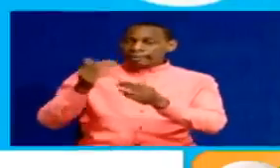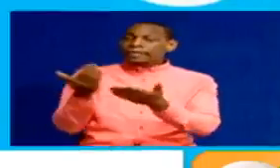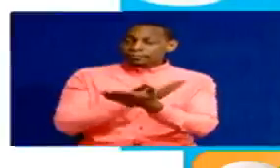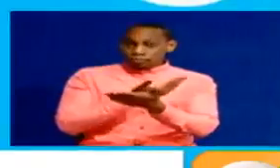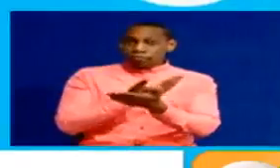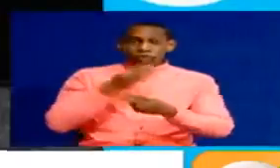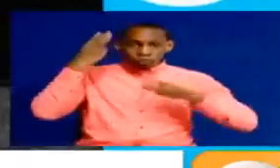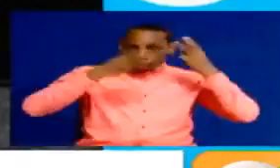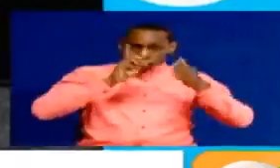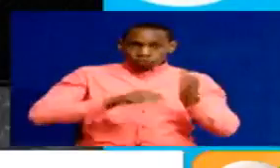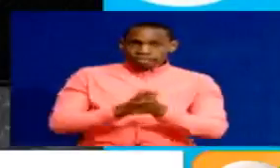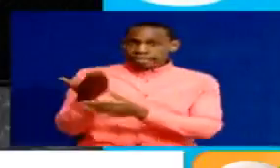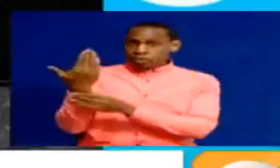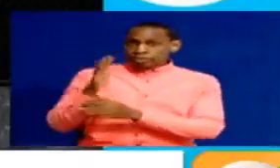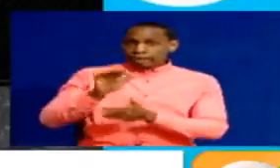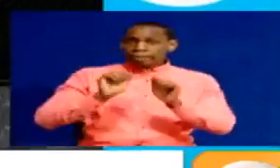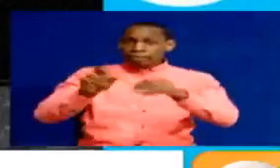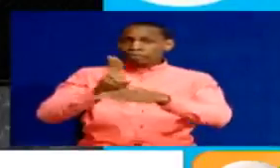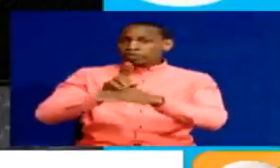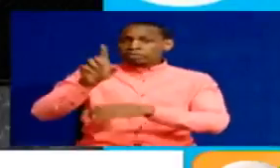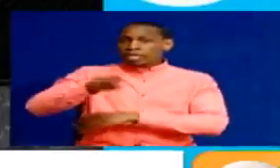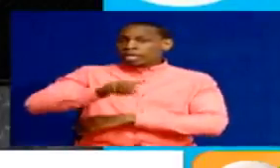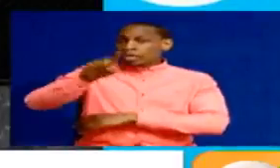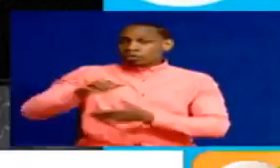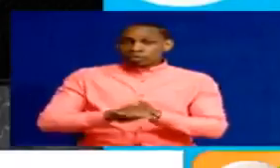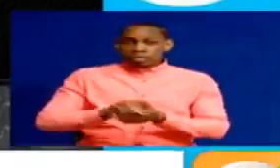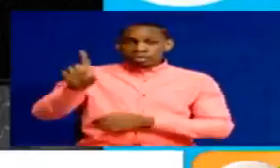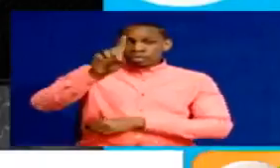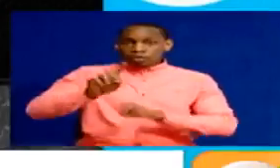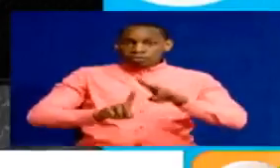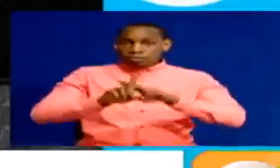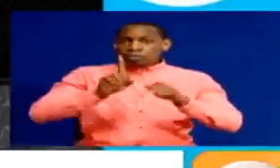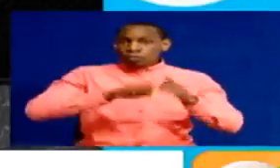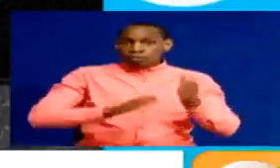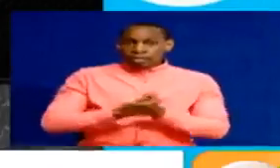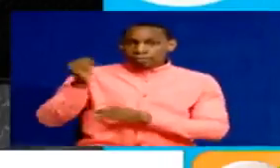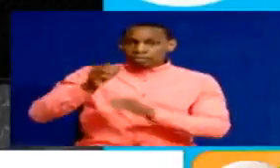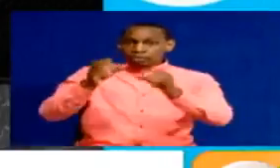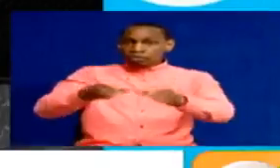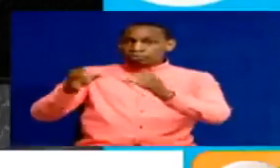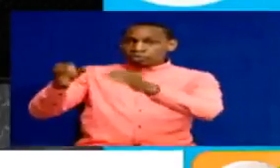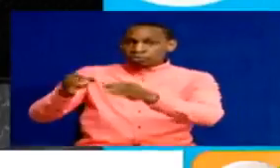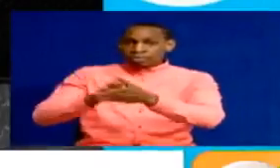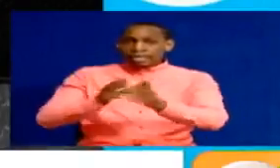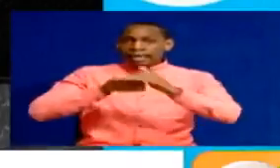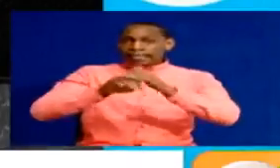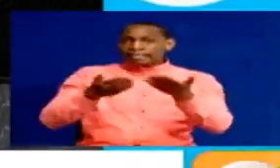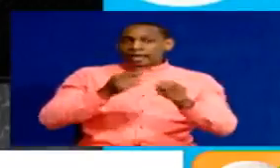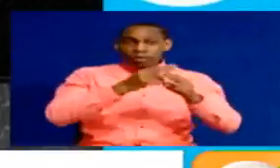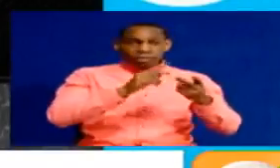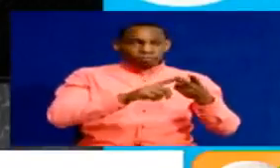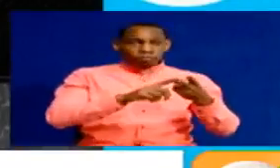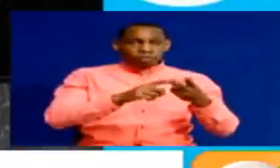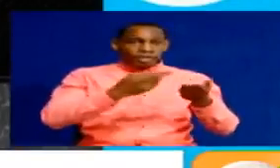yao, wakihofia kuwa stakabadhi zao zitatumika visivyo. Swali ibuka ikiwa, vyama hivi vya kisiasa vilipataje majina